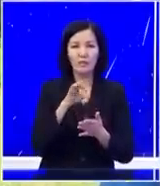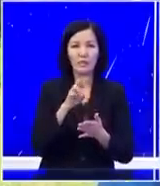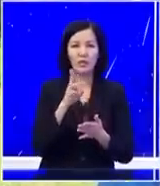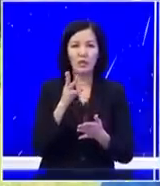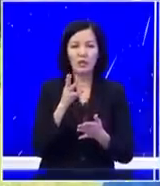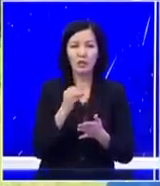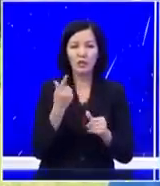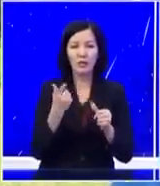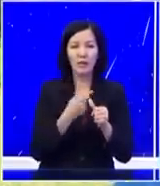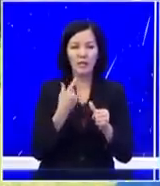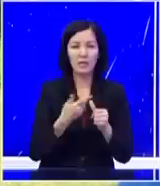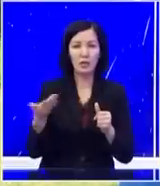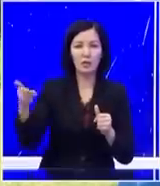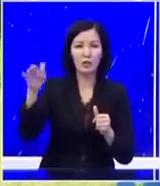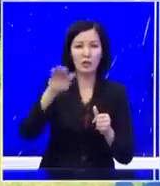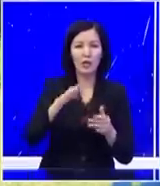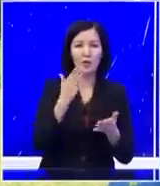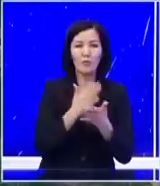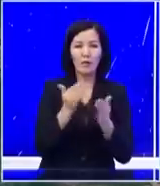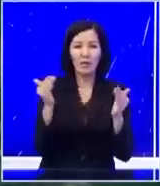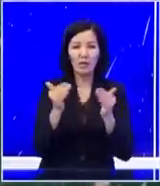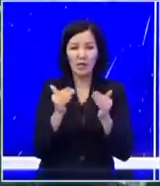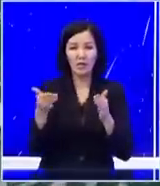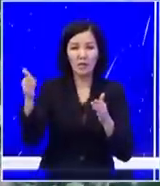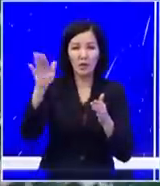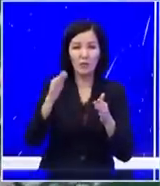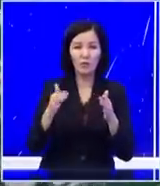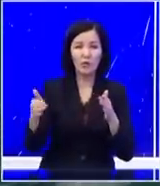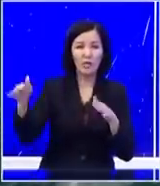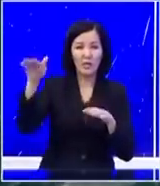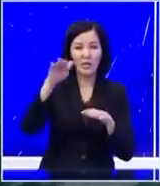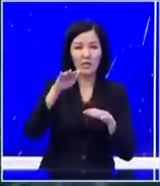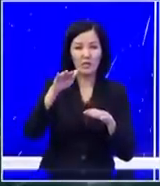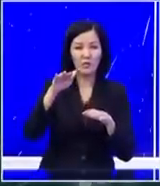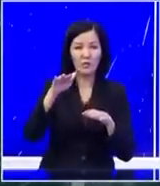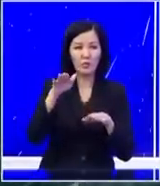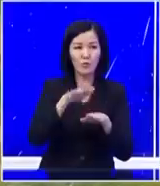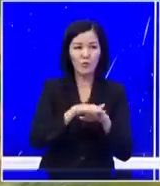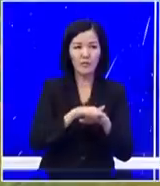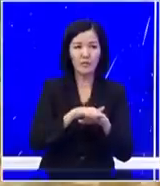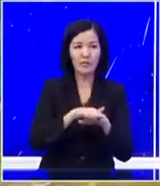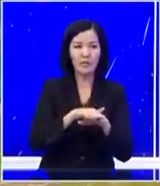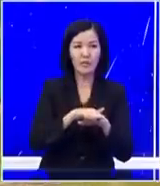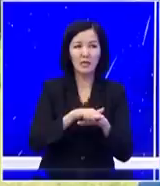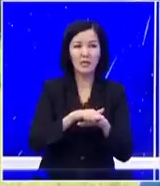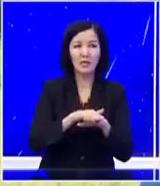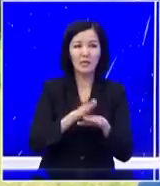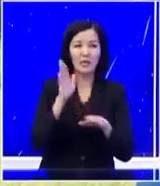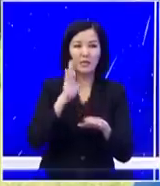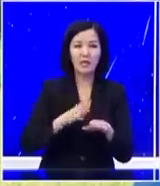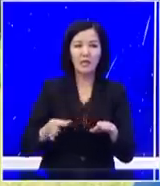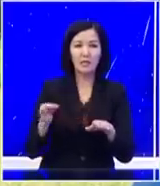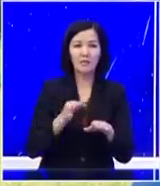жайлау. Соның үстінде телевышка бар Шаған таудың төбесінде. Ең биік точка. Теңіз деңгейінен 2000 метр